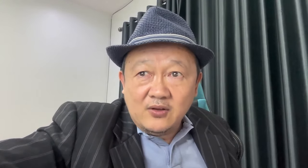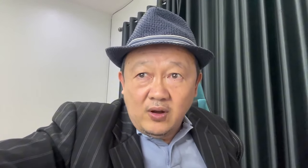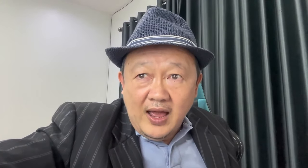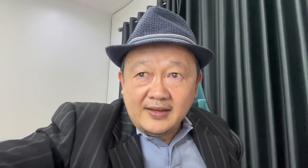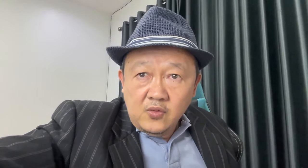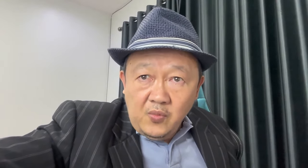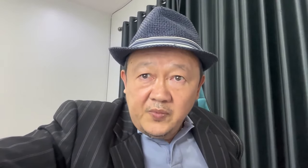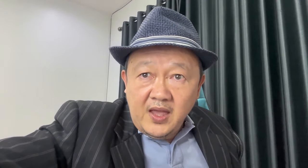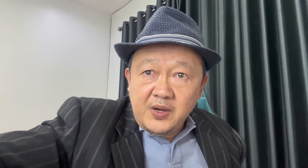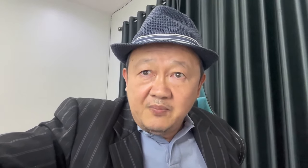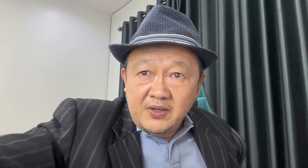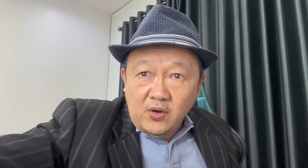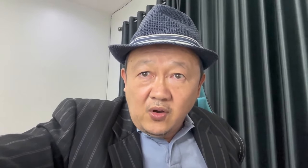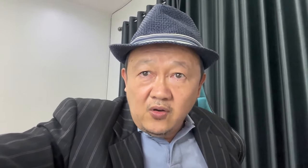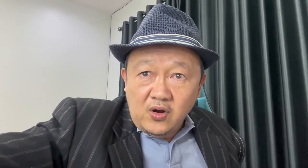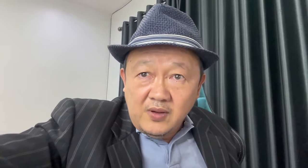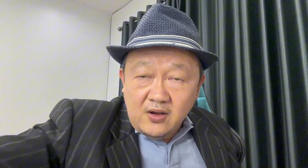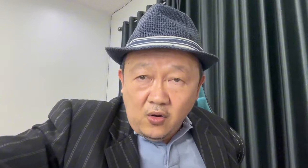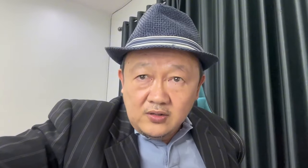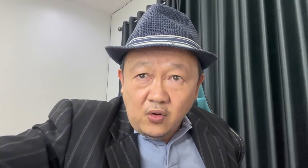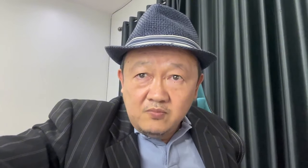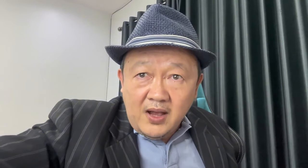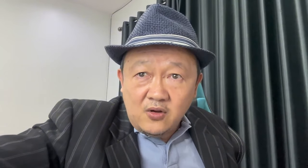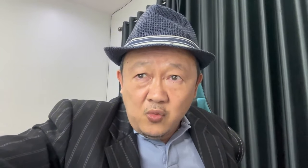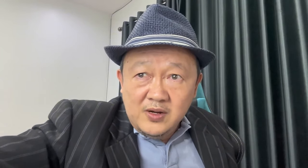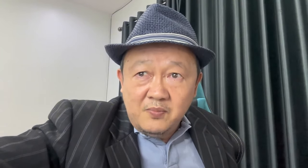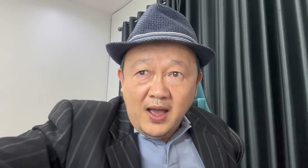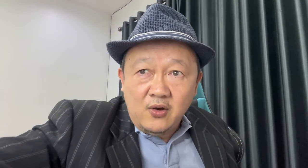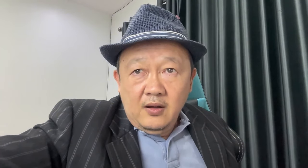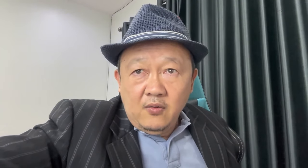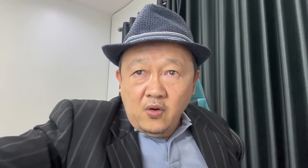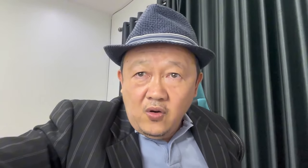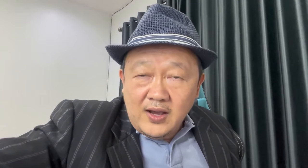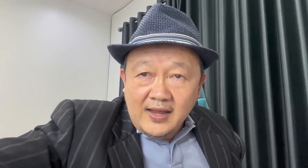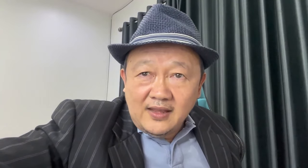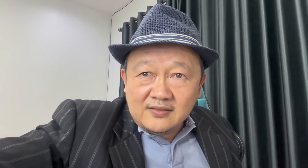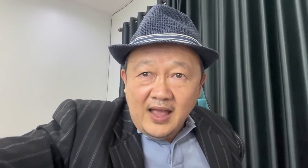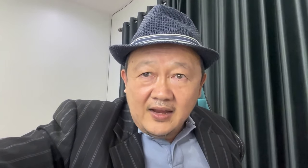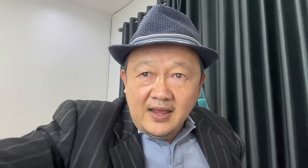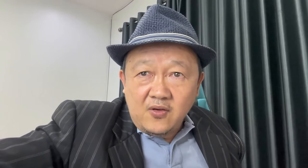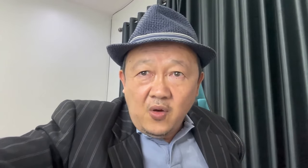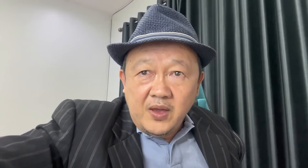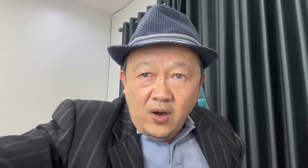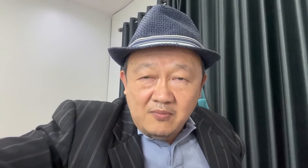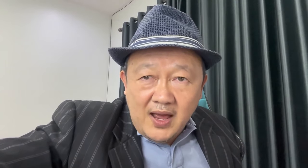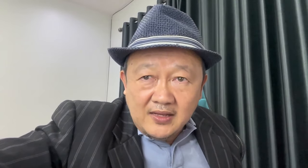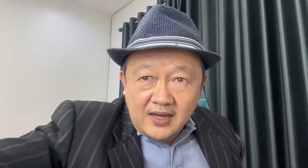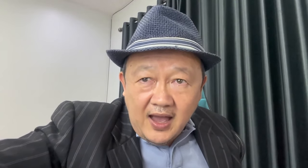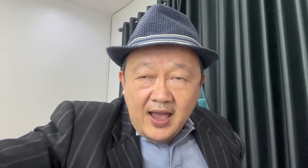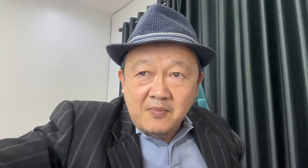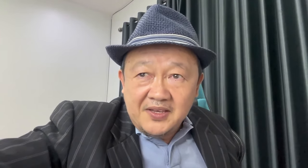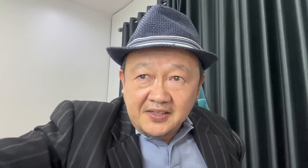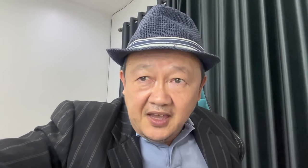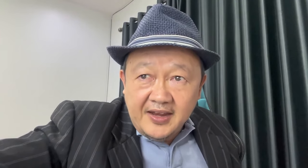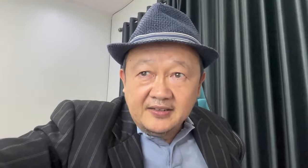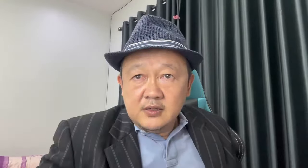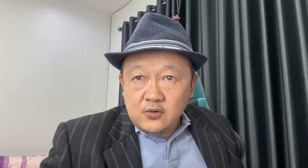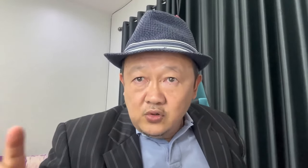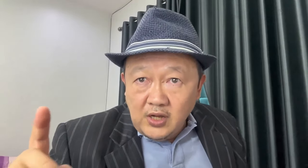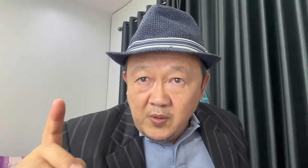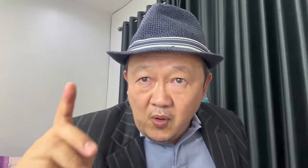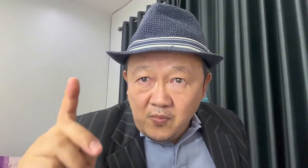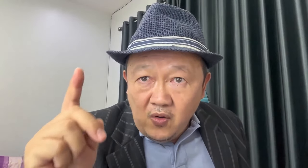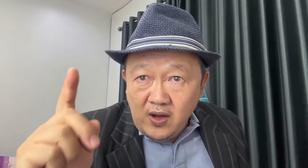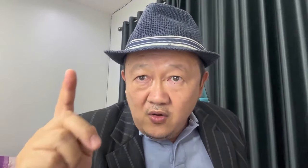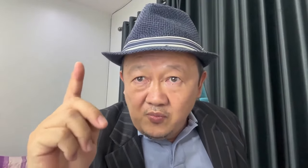5,000กว่าล้านงบเนี่ยเพื่อประโยชน์ของคนบางคนคนบางกลุ่มหรือเปล่าแล้วโครงการต่างๆเนี่ยก็มีความล่าช้าไม่ชัดเจนคือ